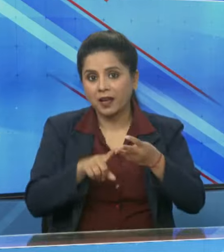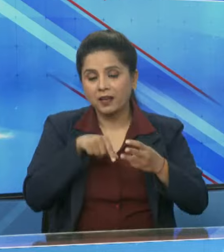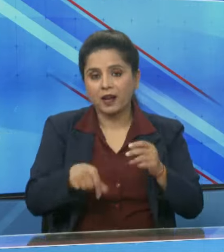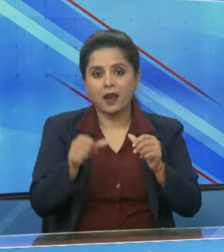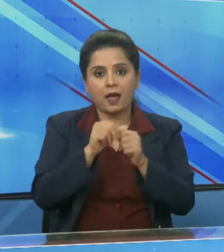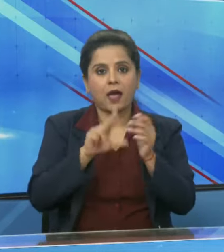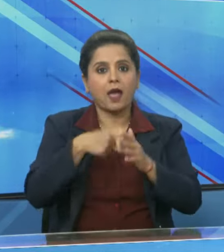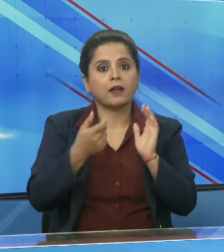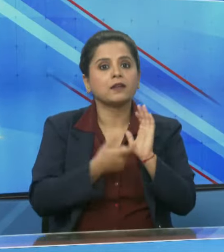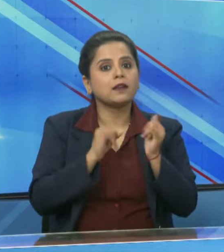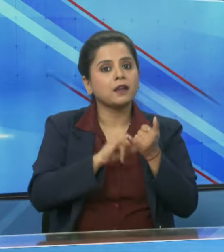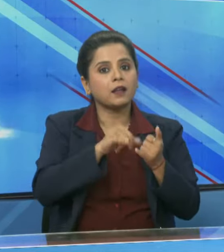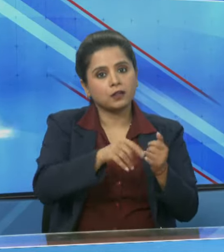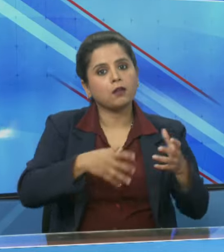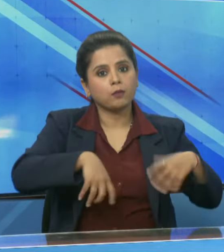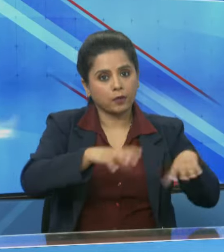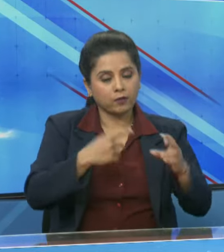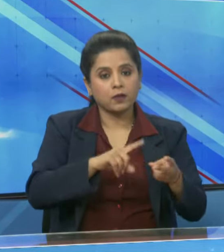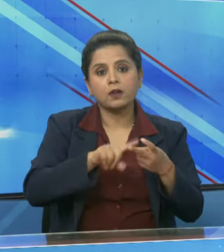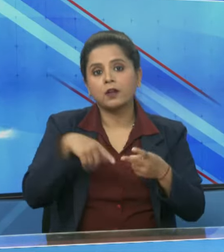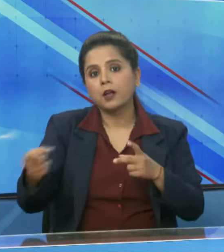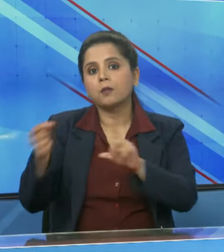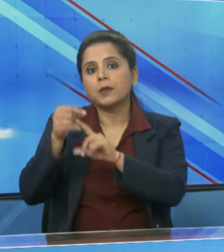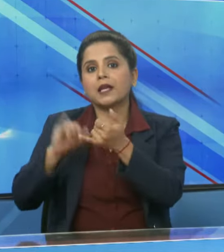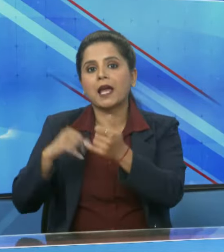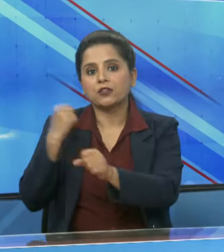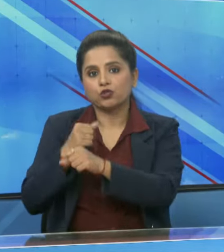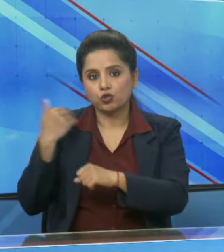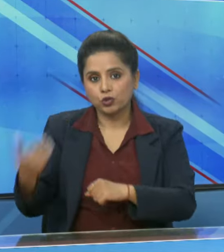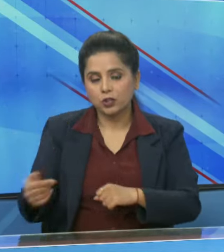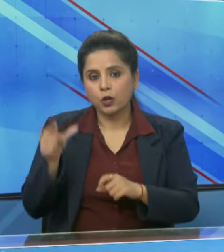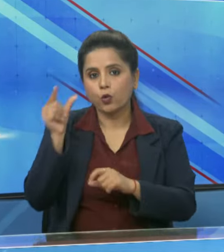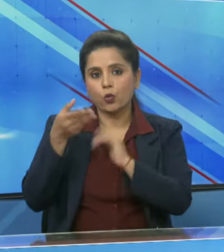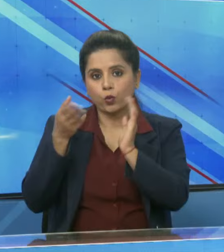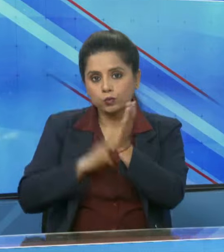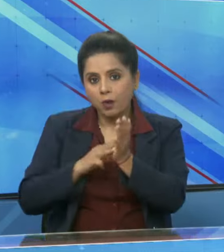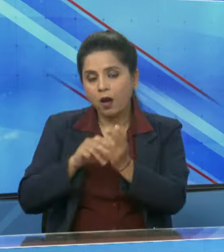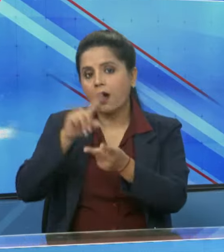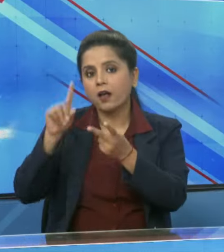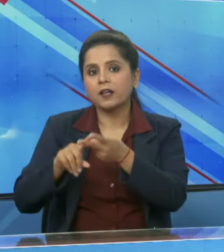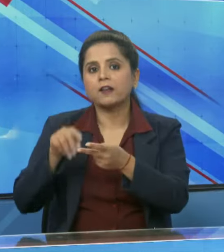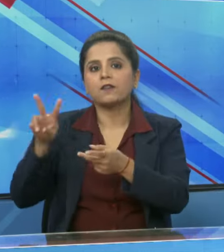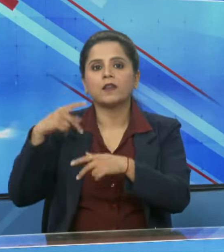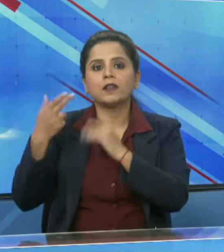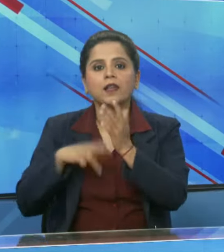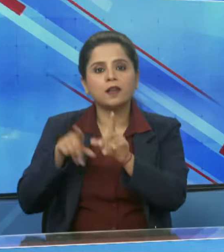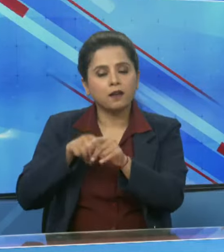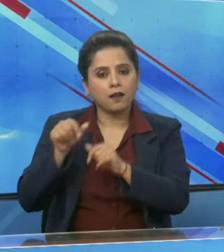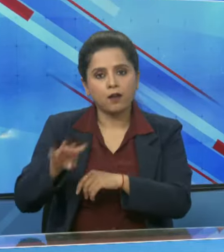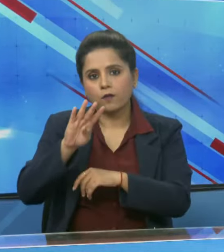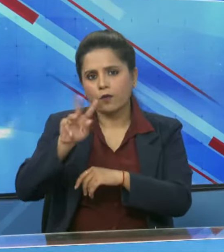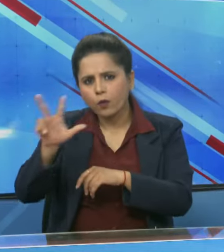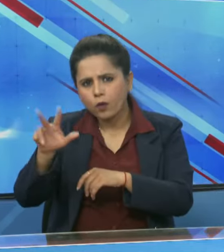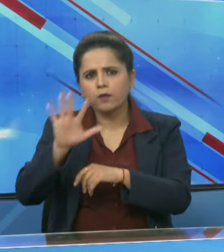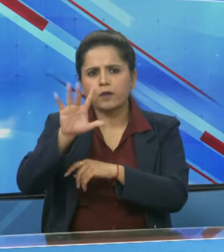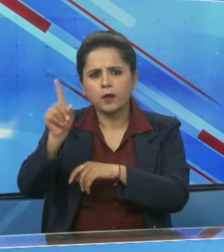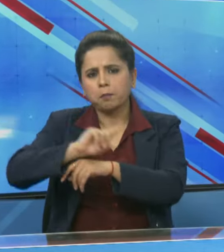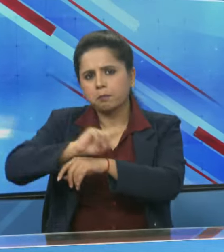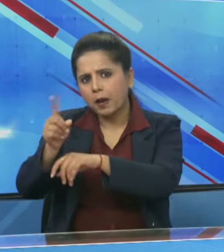एंड्रियस क्रिंस्टन ने किया। वहीं PSG की ओर से उस्मान डेम्बेले और वितिन्या ने 48वें और 51वें मिनट